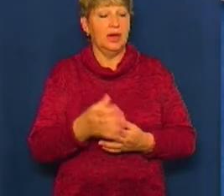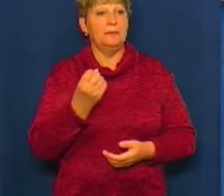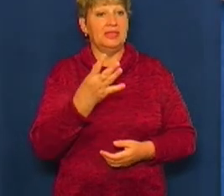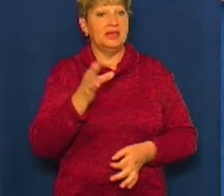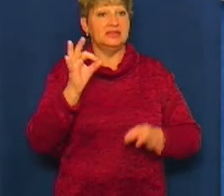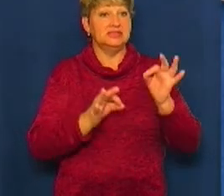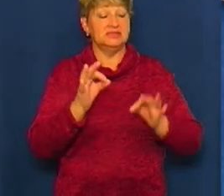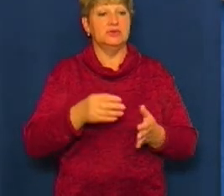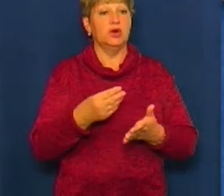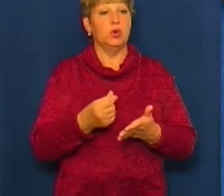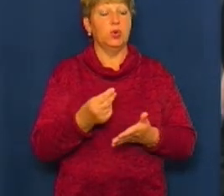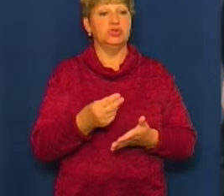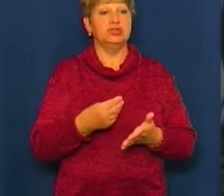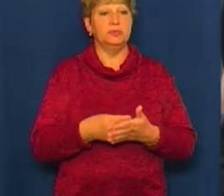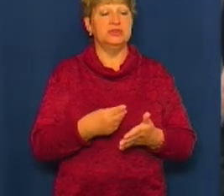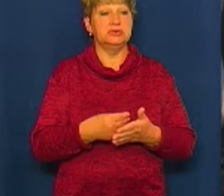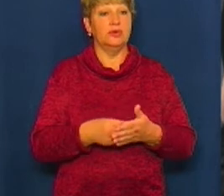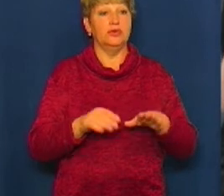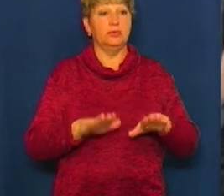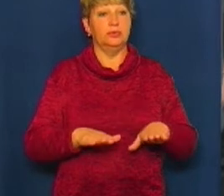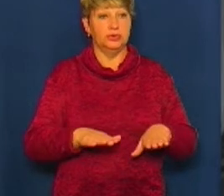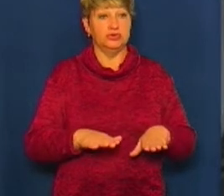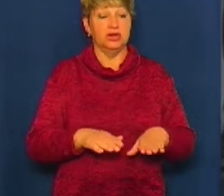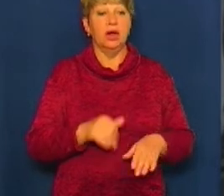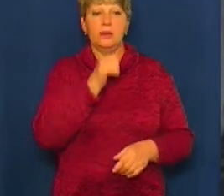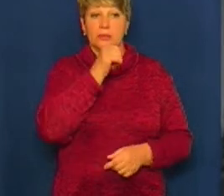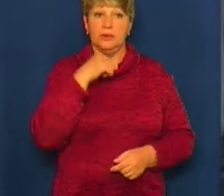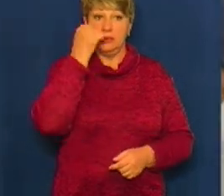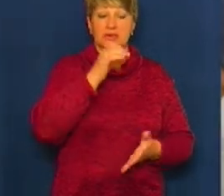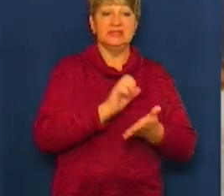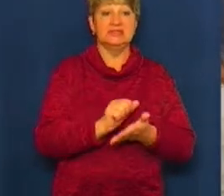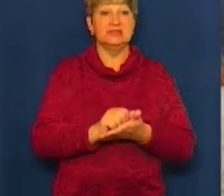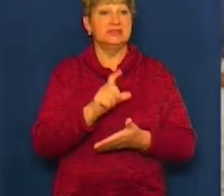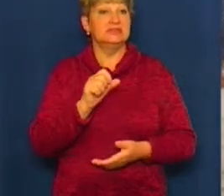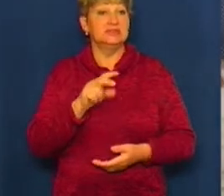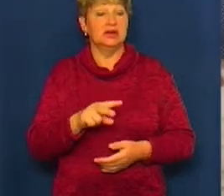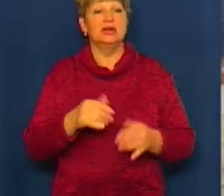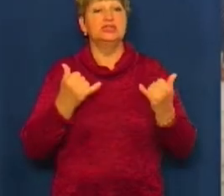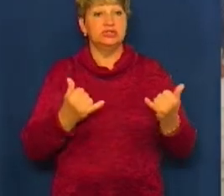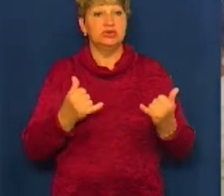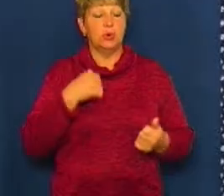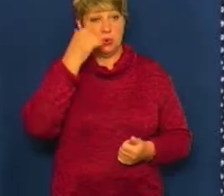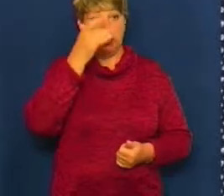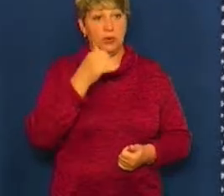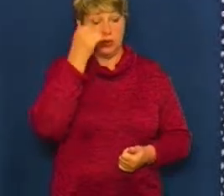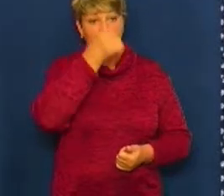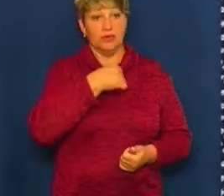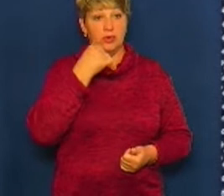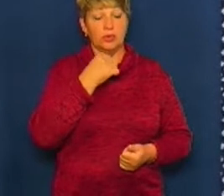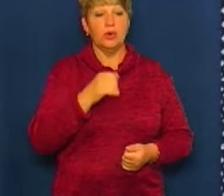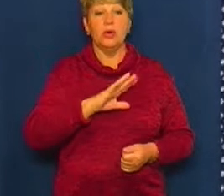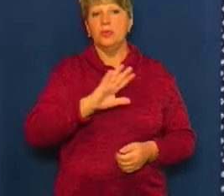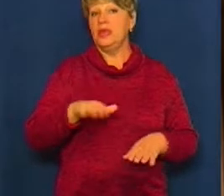кошти міського бюджету, решта – з державного. Торік гімнасти тренувались у залі. Цьогоріч, після літніх канікул, департамент освіти не надав